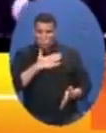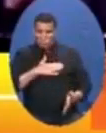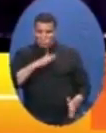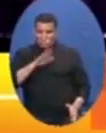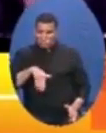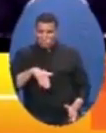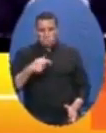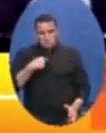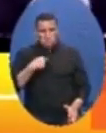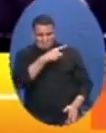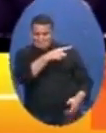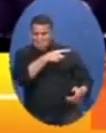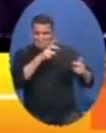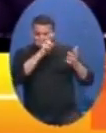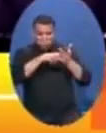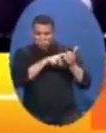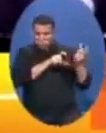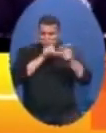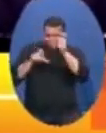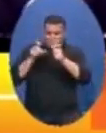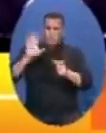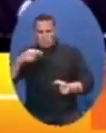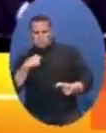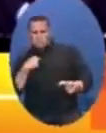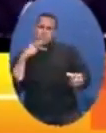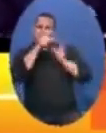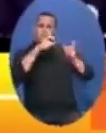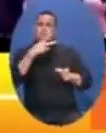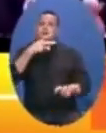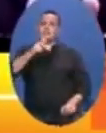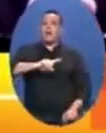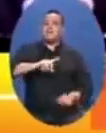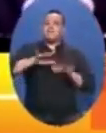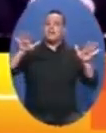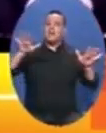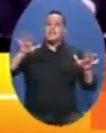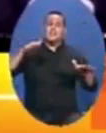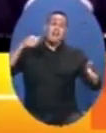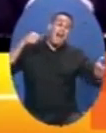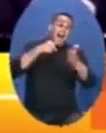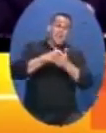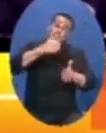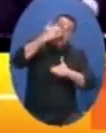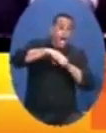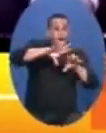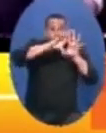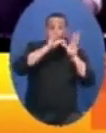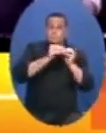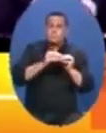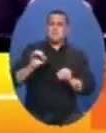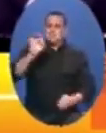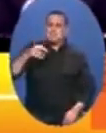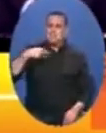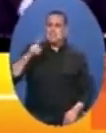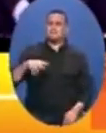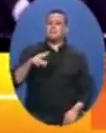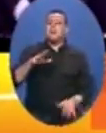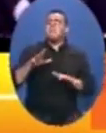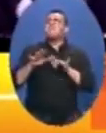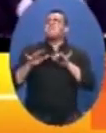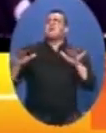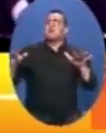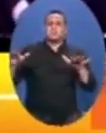רוצים? אני נותן 200 מיליארד. באיזשהו שלב אנחנו נגיע לכך שאתם כיסיתם את כל היבוא מארצות הברית, ולי עדיין יש מאות מיליארדים